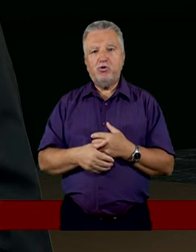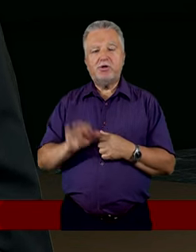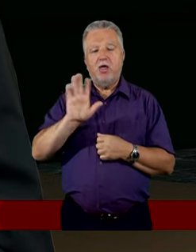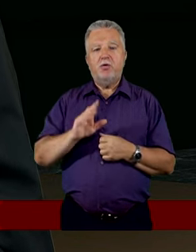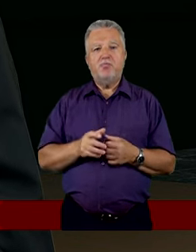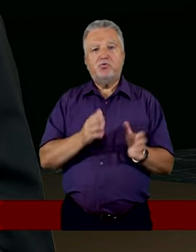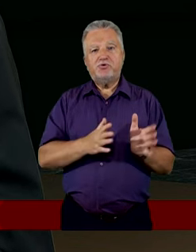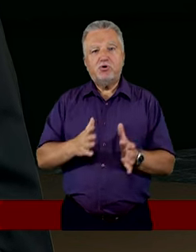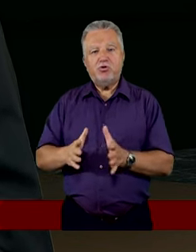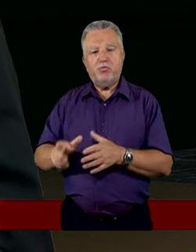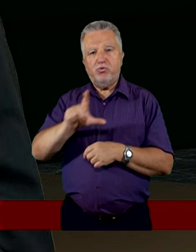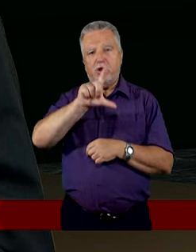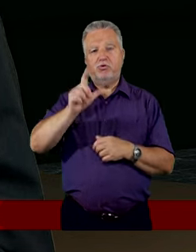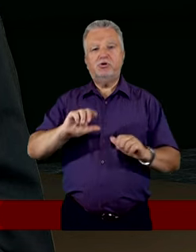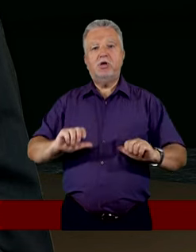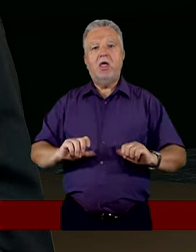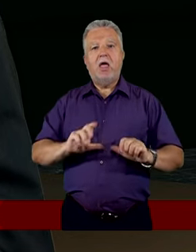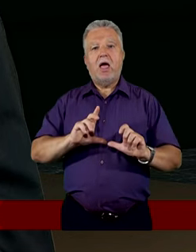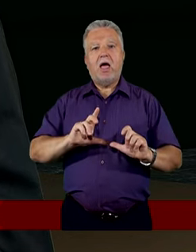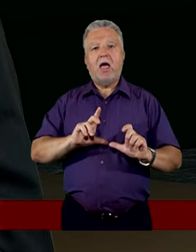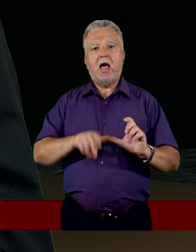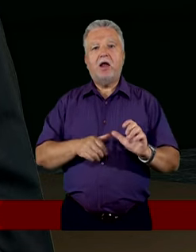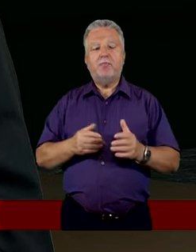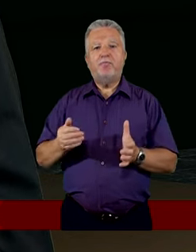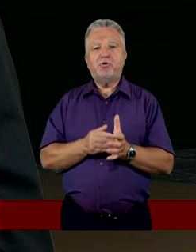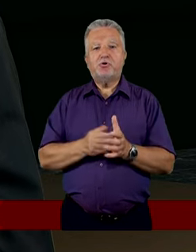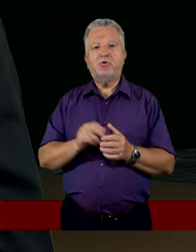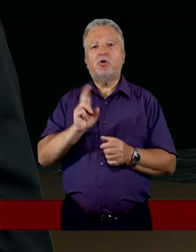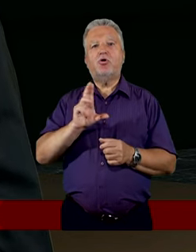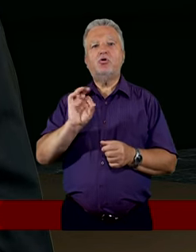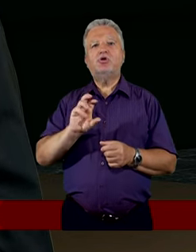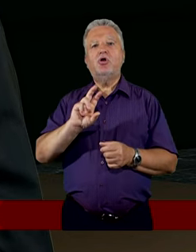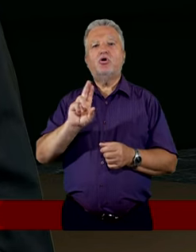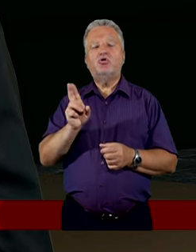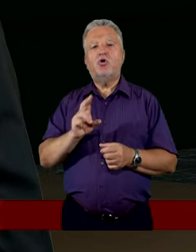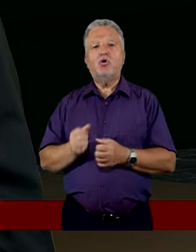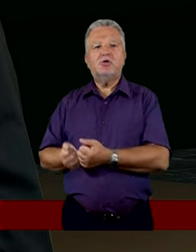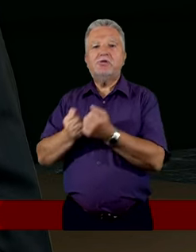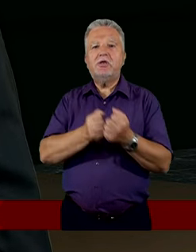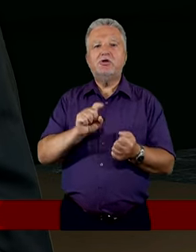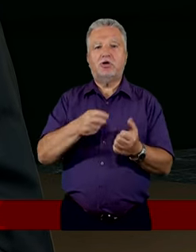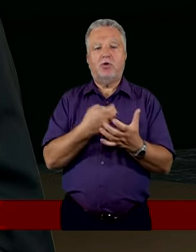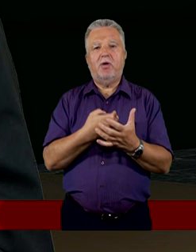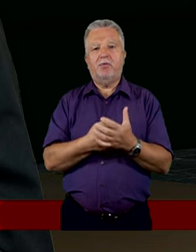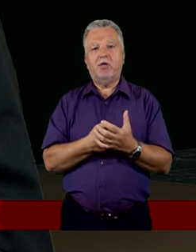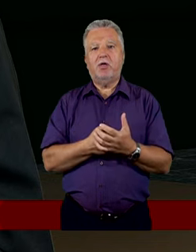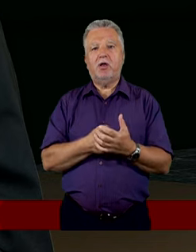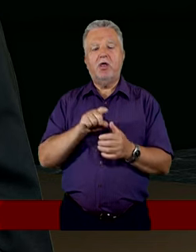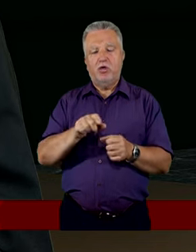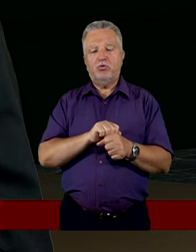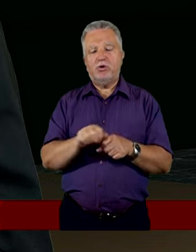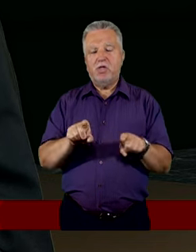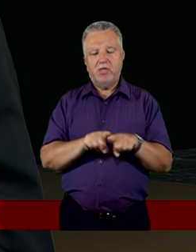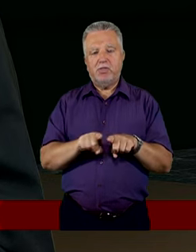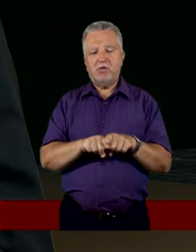strony, żeby ludzi przygotować, ale też potrzebuje kogoś, kto tym ludziom zaniesie tę Ewangelię. I tutaj jakby jest ten powielenie tego